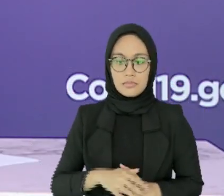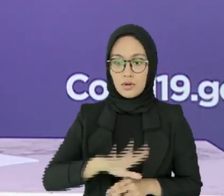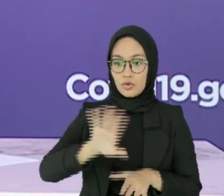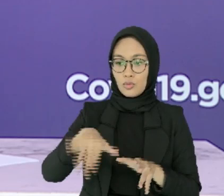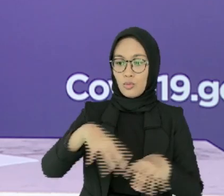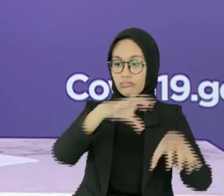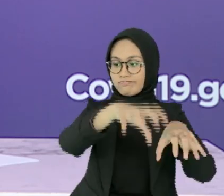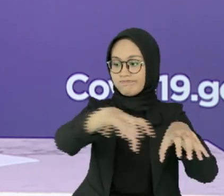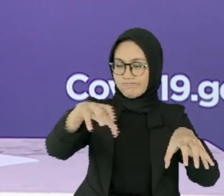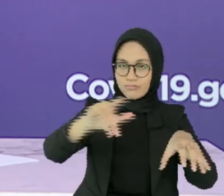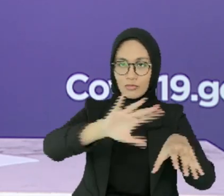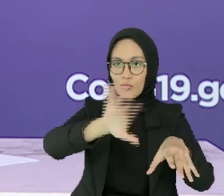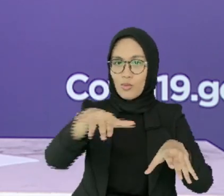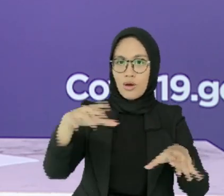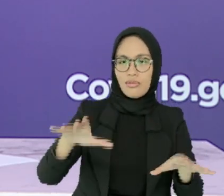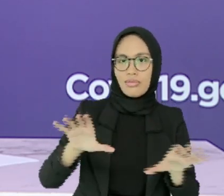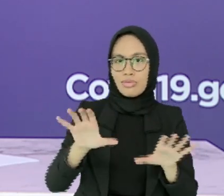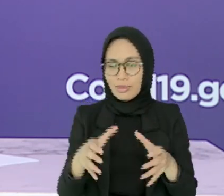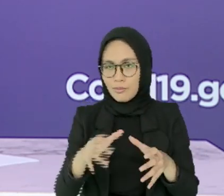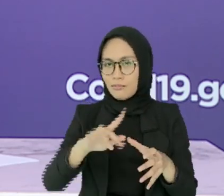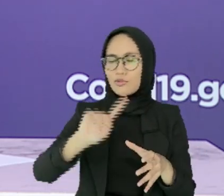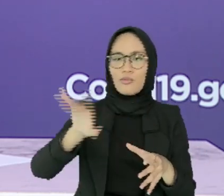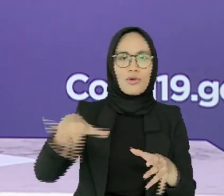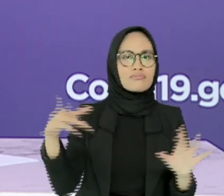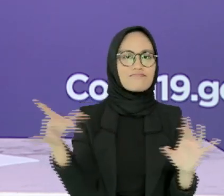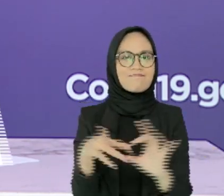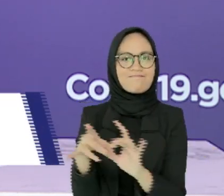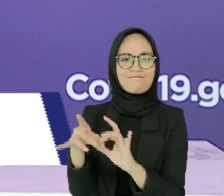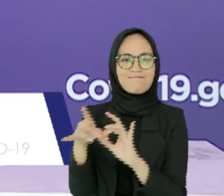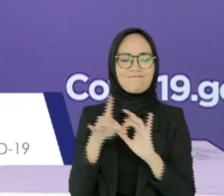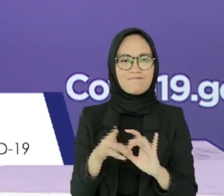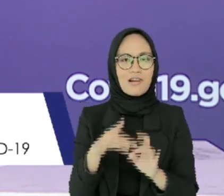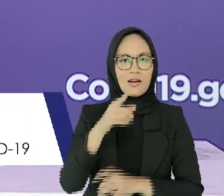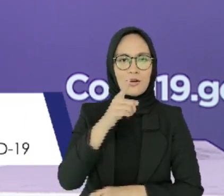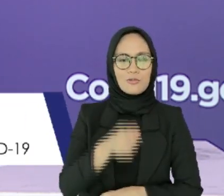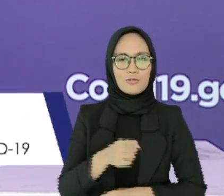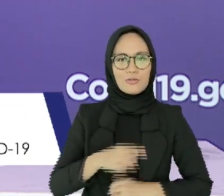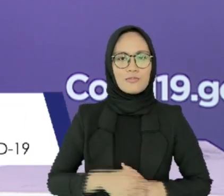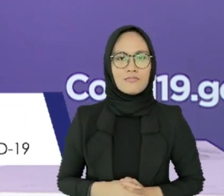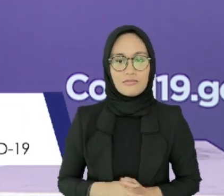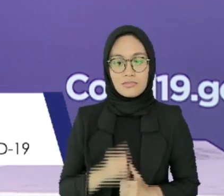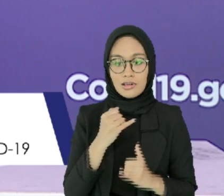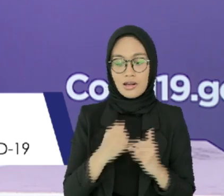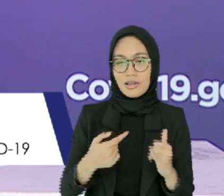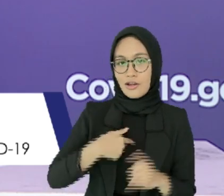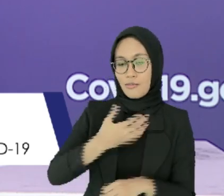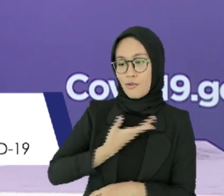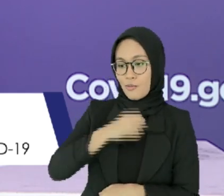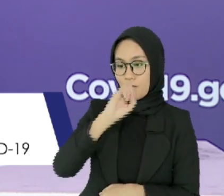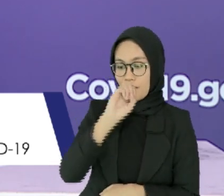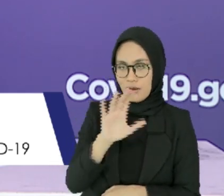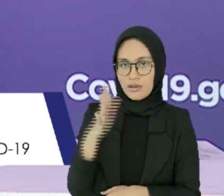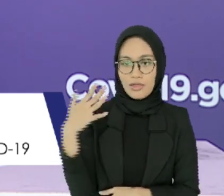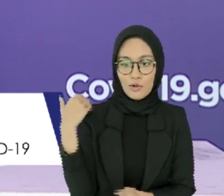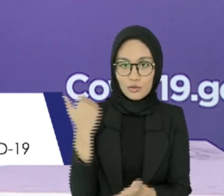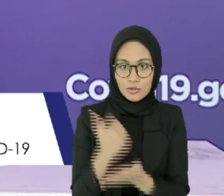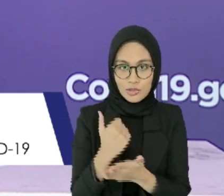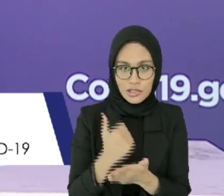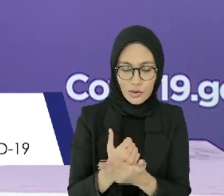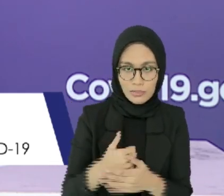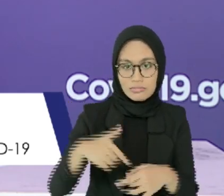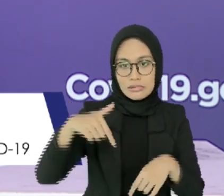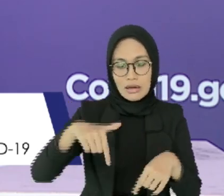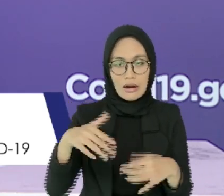elemen dalam pengendalian konflik 19 terakhir saya ingatkan bahwa tugas kita saat ini telah beralih